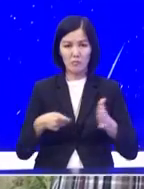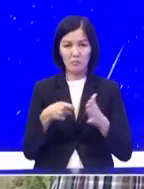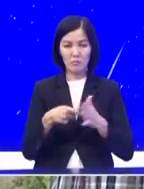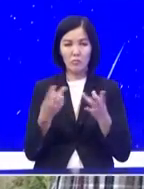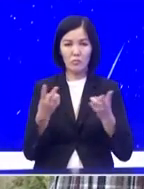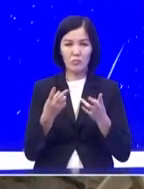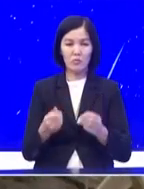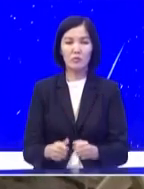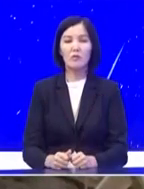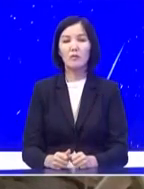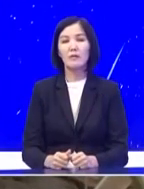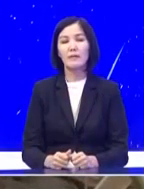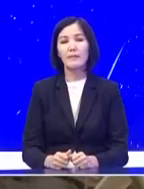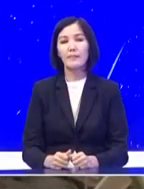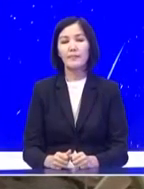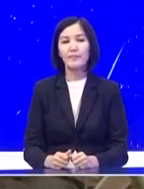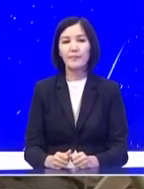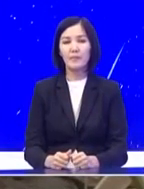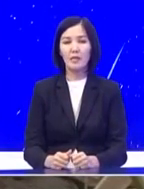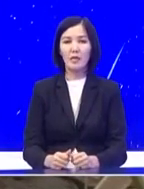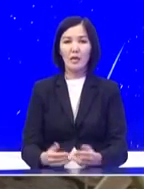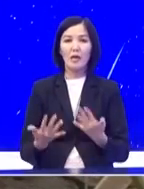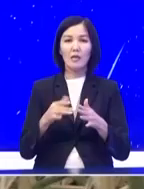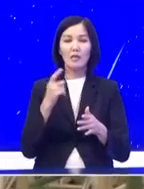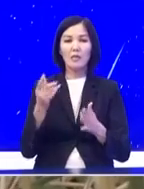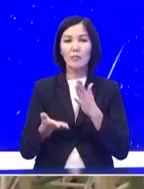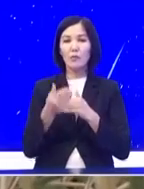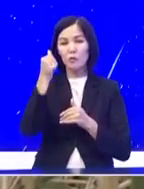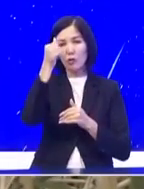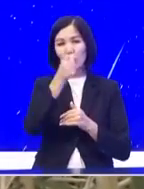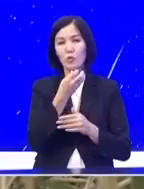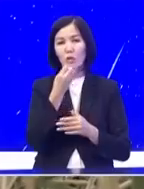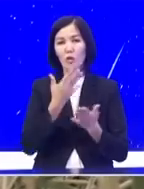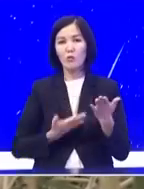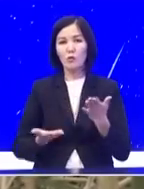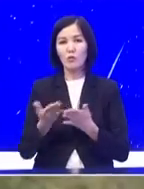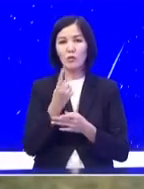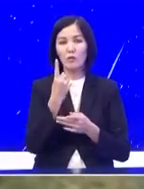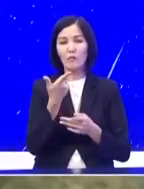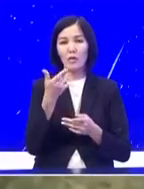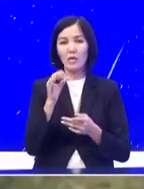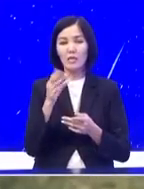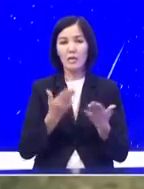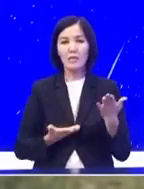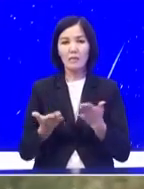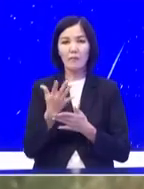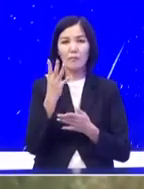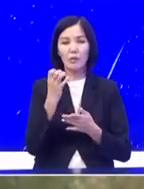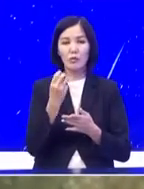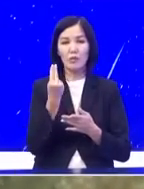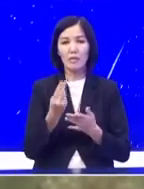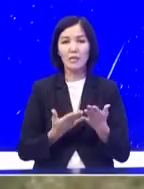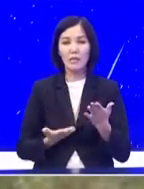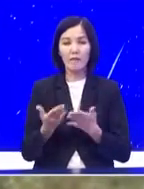скоту отдать. Раздосадованный фермер рассказывает, прошлый год был урожайнее. С одного гектара сахарной свеклы собирали более 500